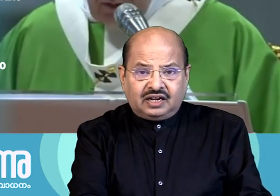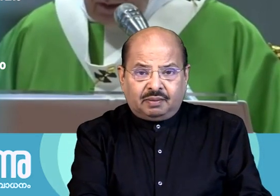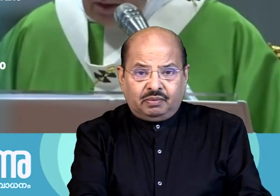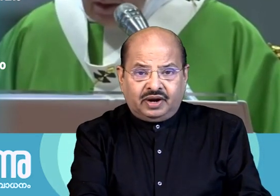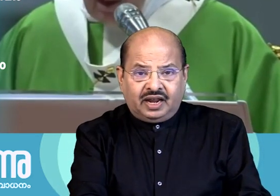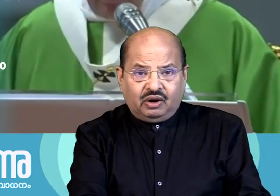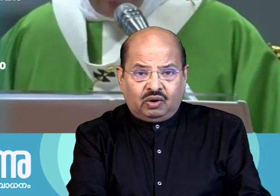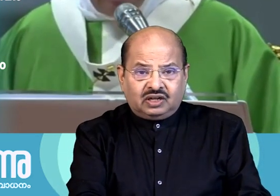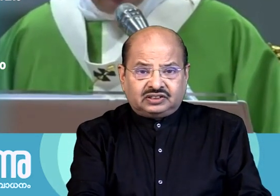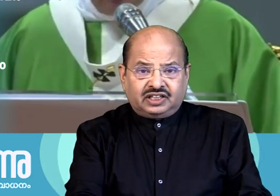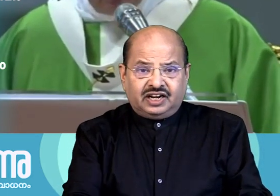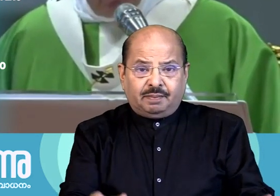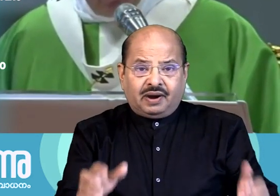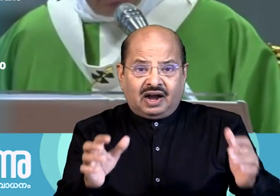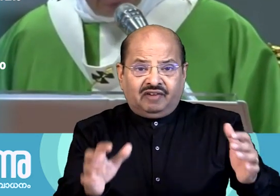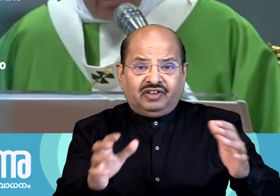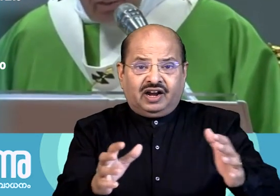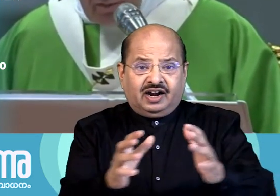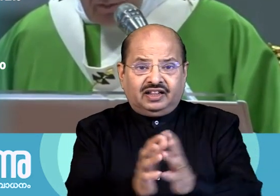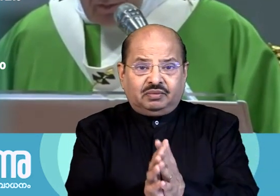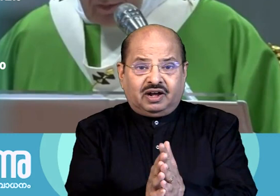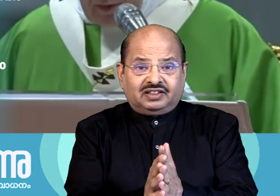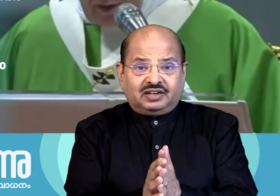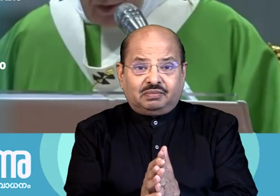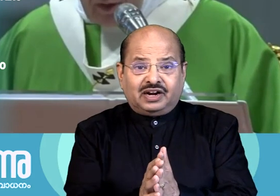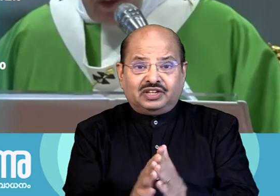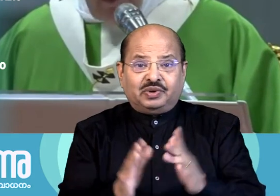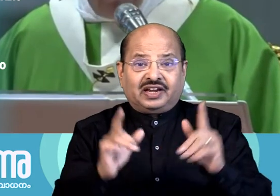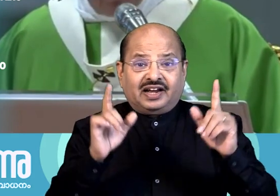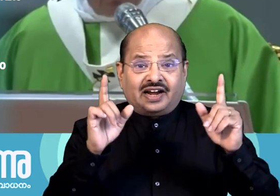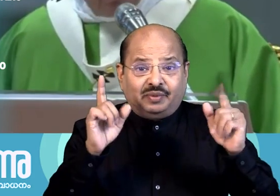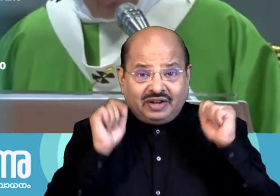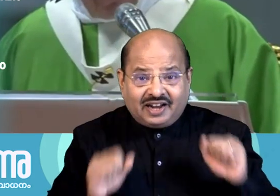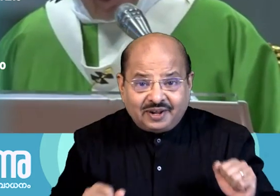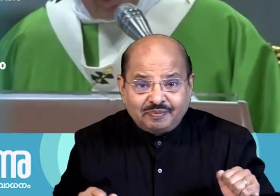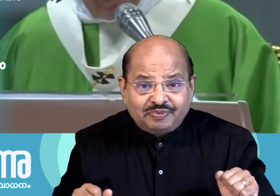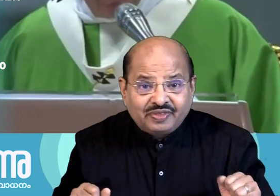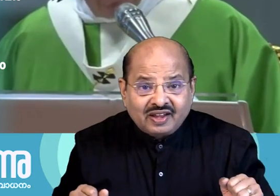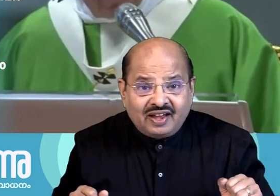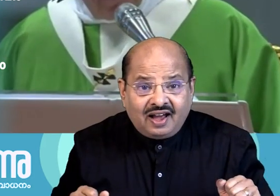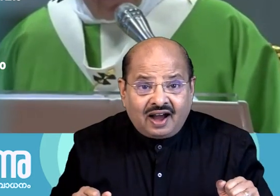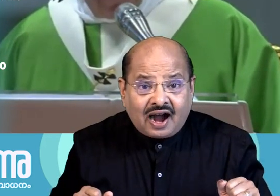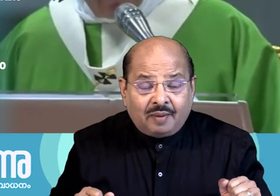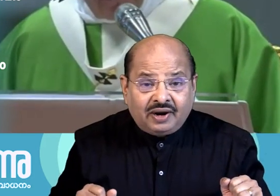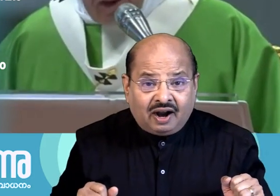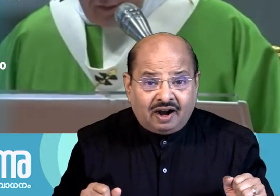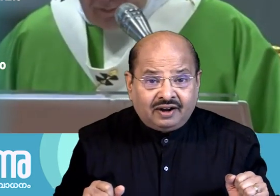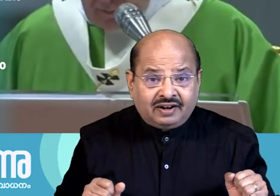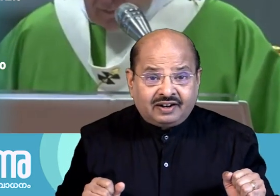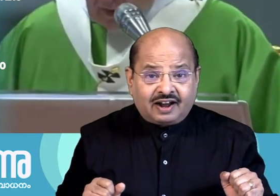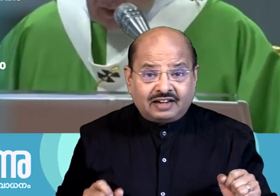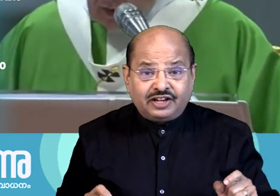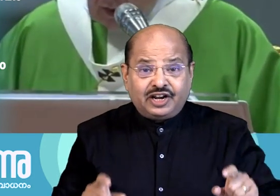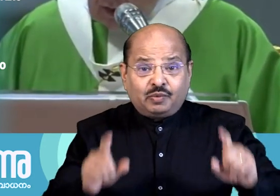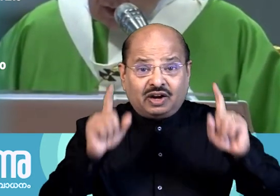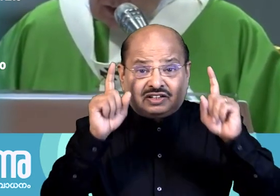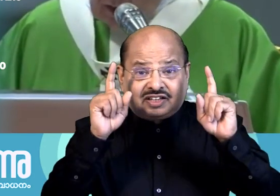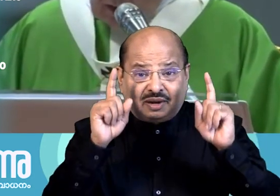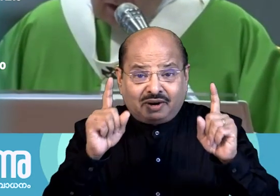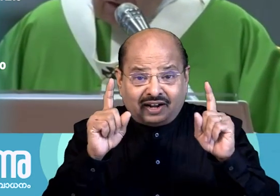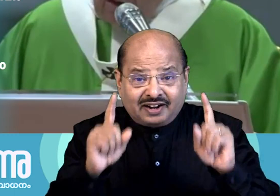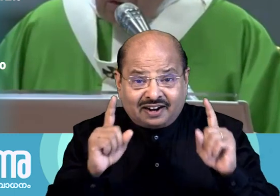യുവജനങ്ങൾ നമ്മുടെ ലോകത്തിൻ്റെ ഭാവിയാണെന്ന് മാത്രം പറഞ്ഞു വയ്ക്കാനാവില്ല, അവരാണ്